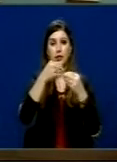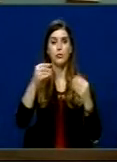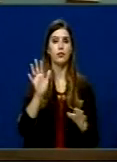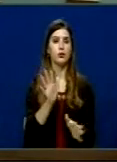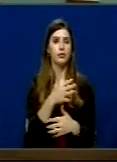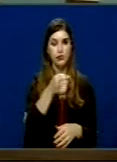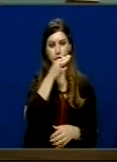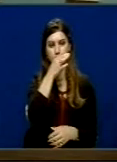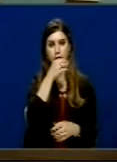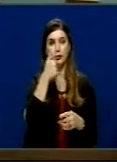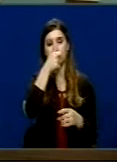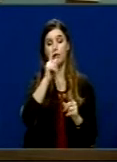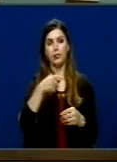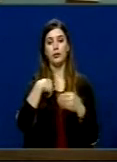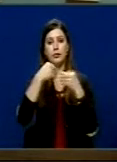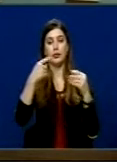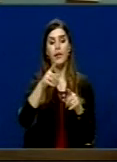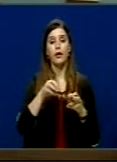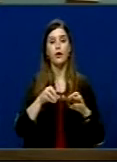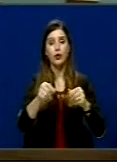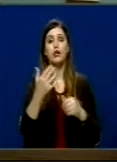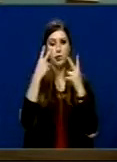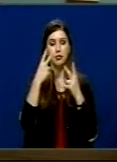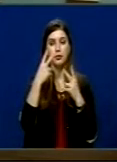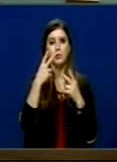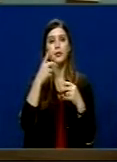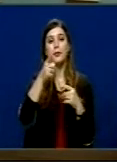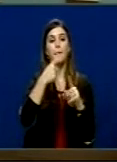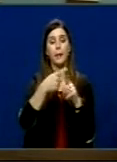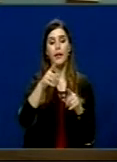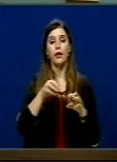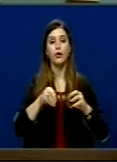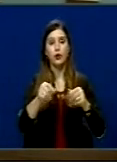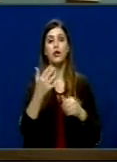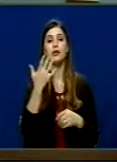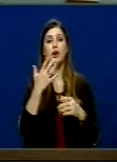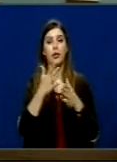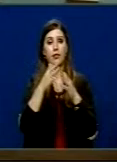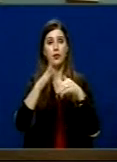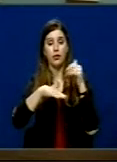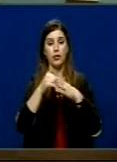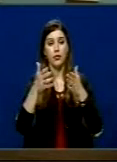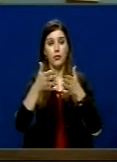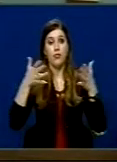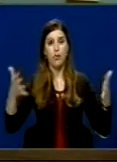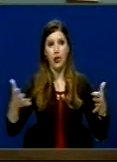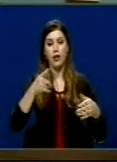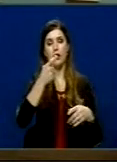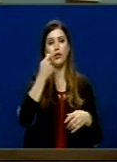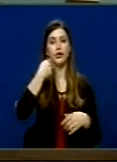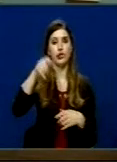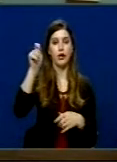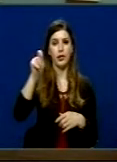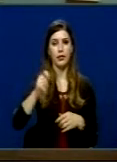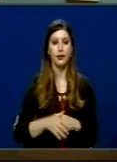e shpronësimeve, por një gjë është e sigurt, se shpronësimi në pjesët ku ka ndërtime të mëdha është shumë fish më i shtrenjtë se sa në pjesët